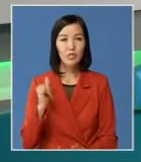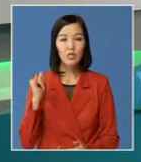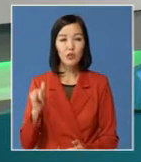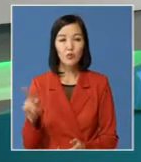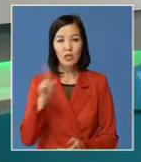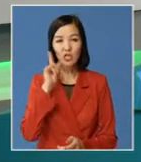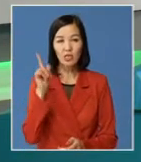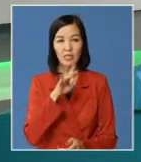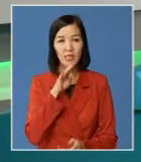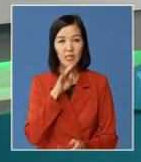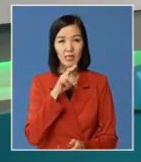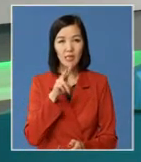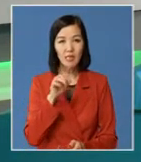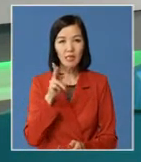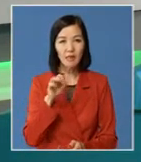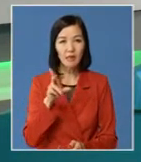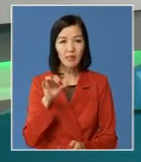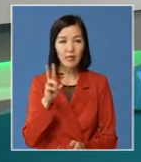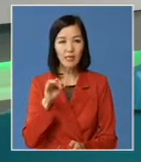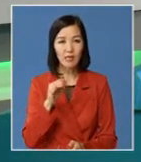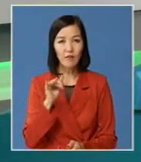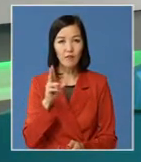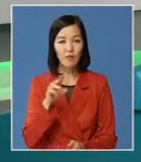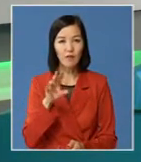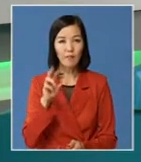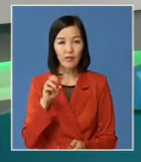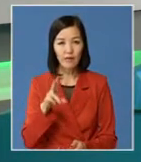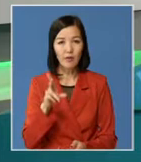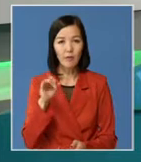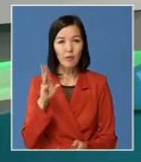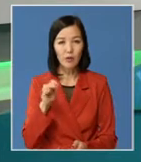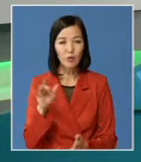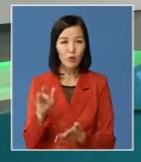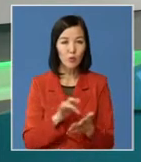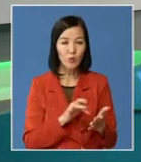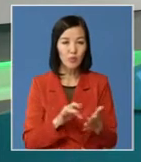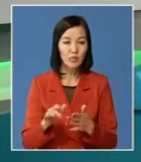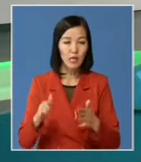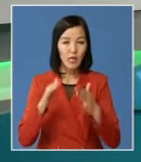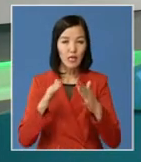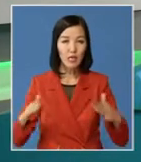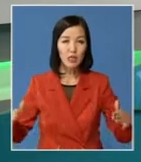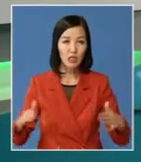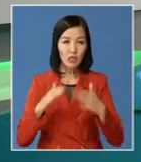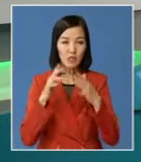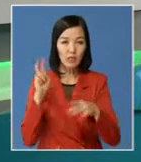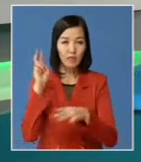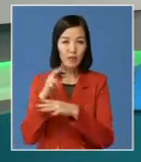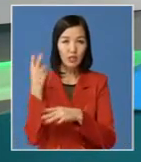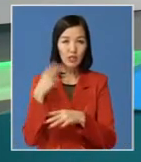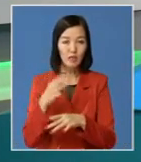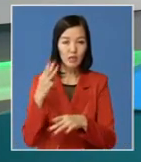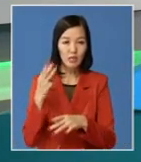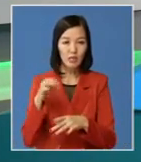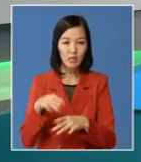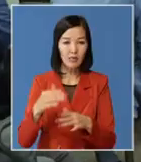Жетсулық жастар текелі лабасы Хан Тәңірмен Фурманов, панорама Башута және турист шыңдарын бағындырды. Жалпы биіктігі 20 шақырым.